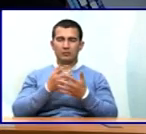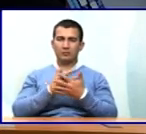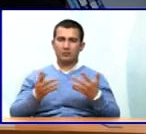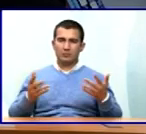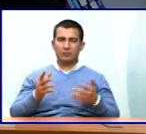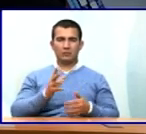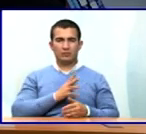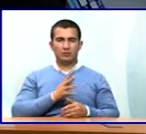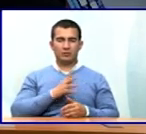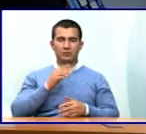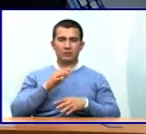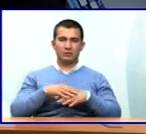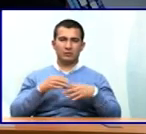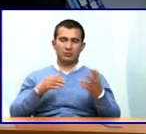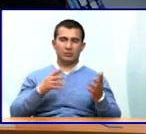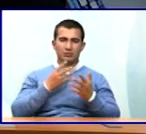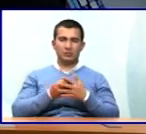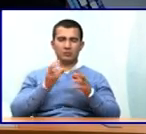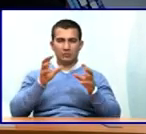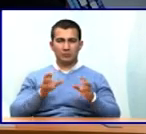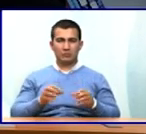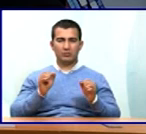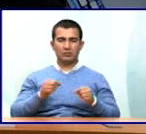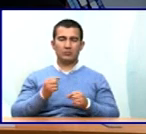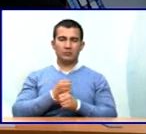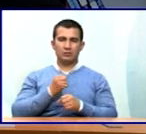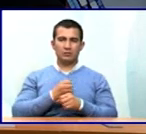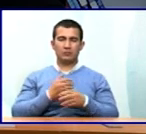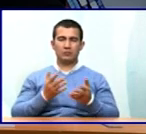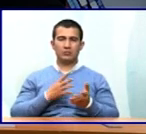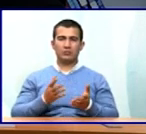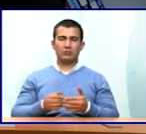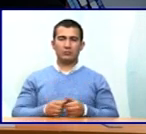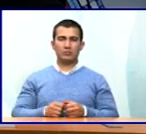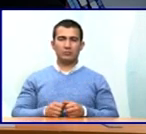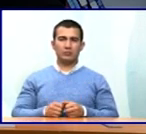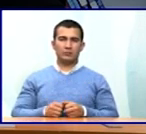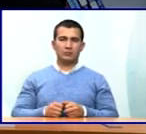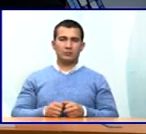yuqorida aytgan chap qo'l qoidasiga asosan aniqlanadi. Demak,